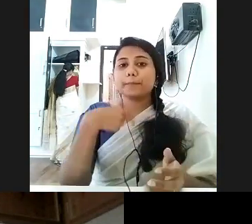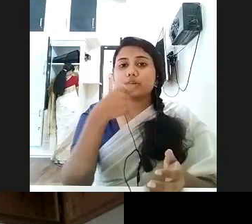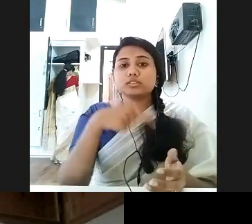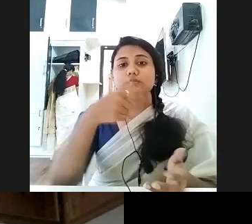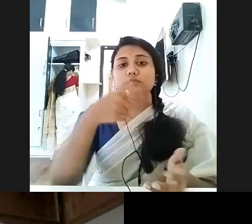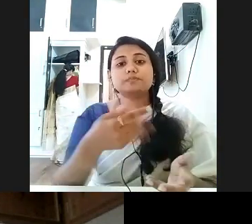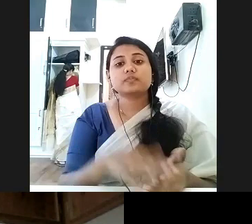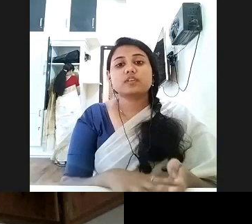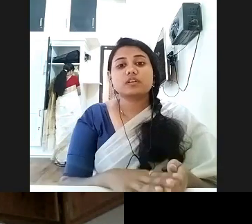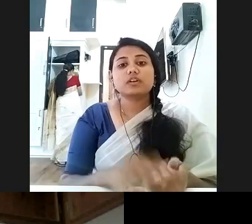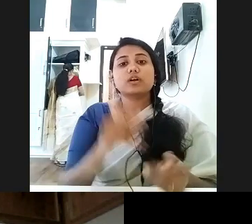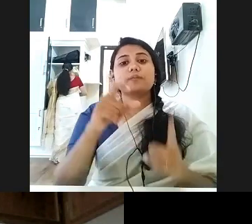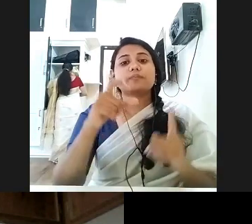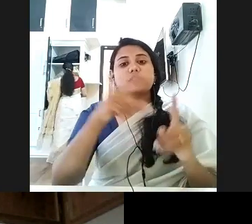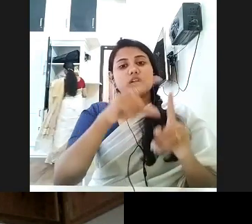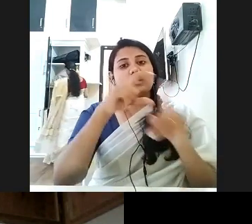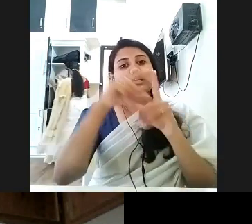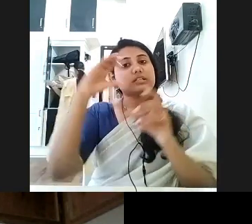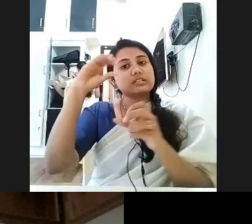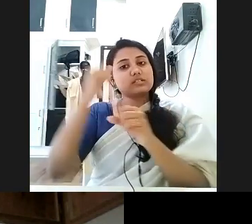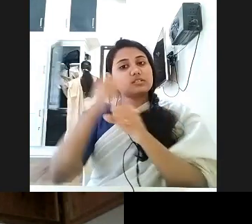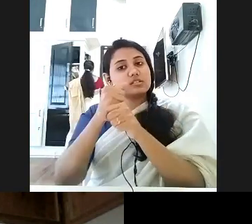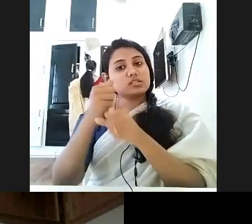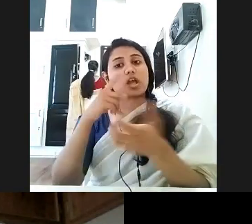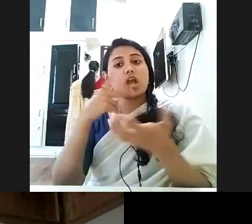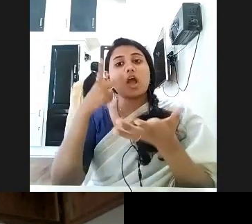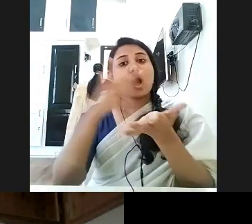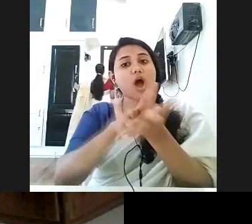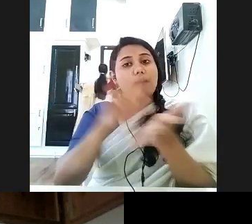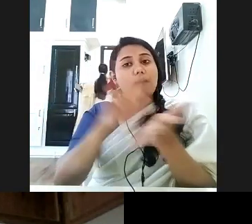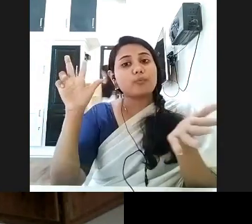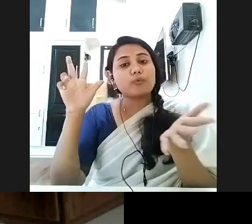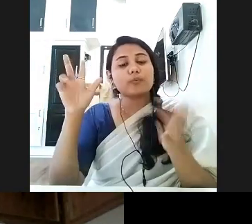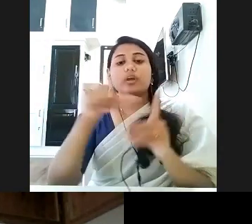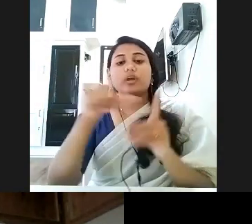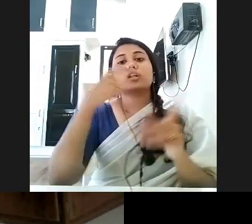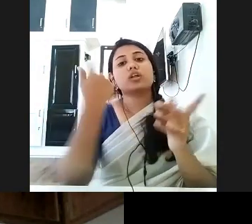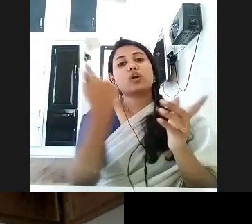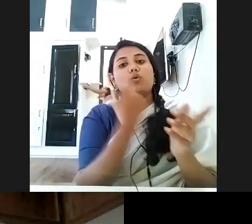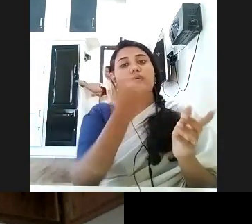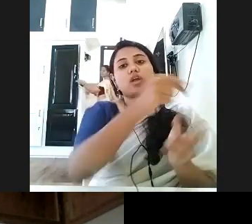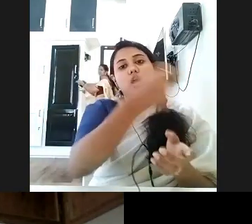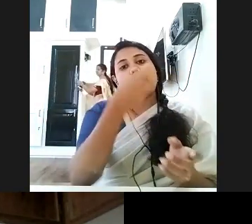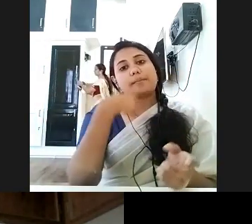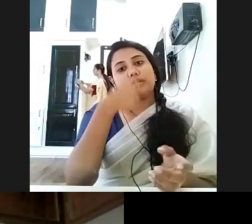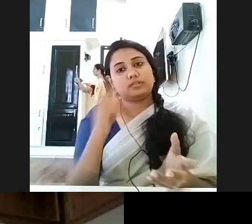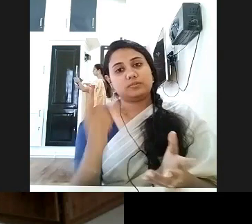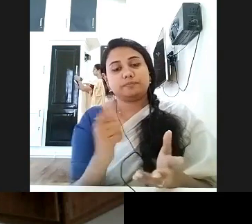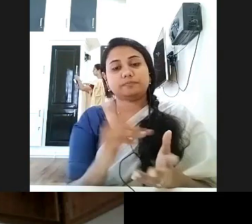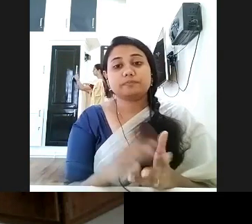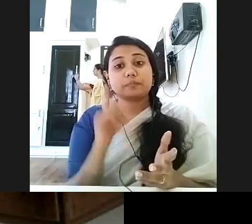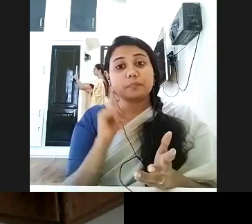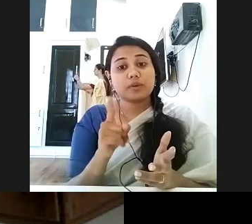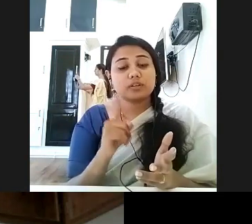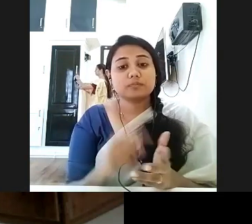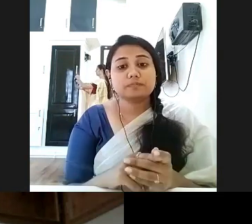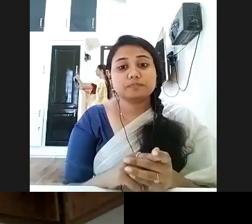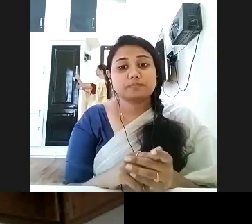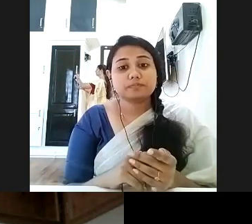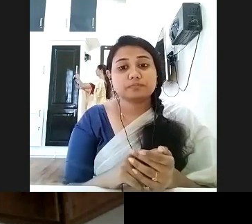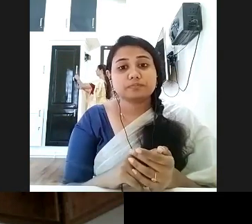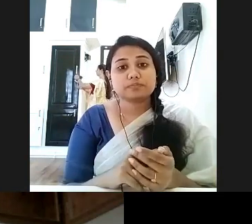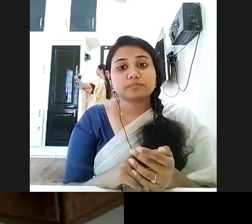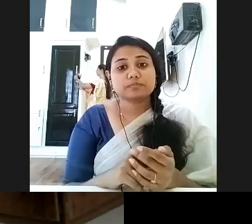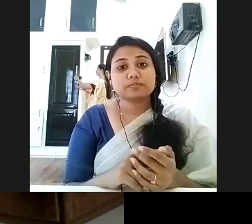country DCGI approve ഉള്ളത് റിസ്ഡിപ്ലാം ആണ്. That way I can just tell okay for it. But I'm again and again stressing the